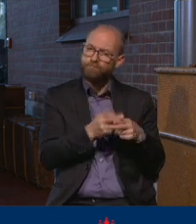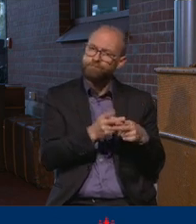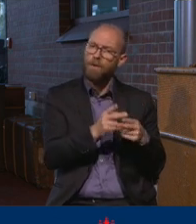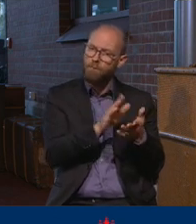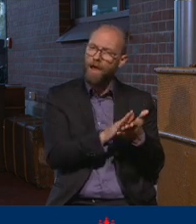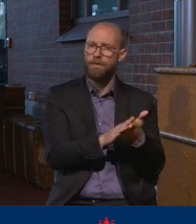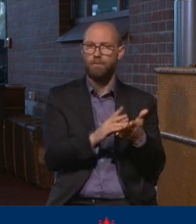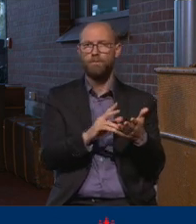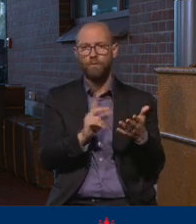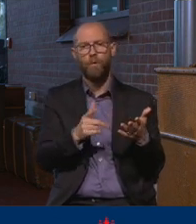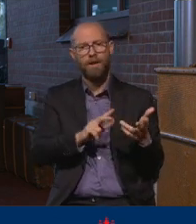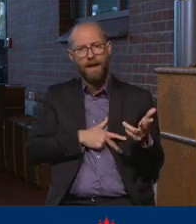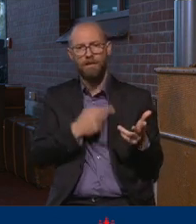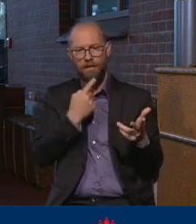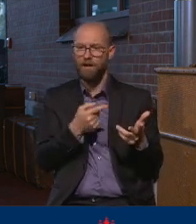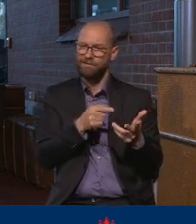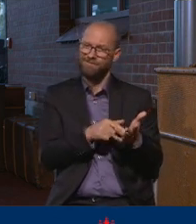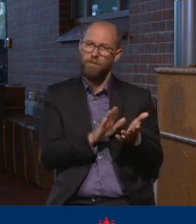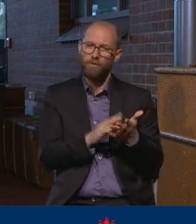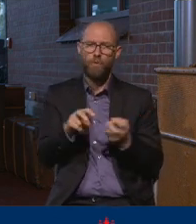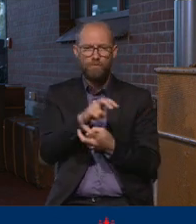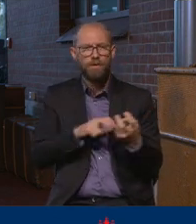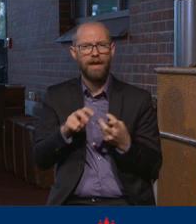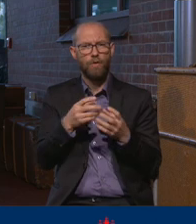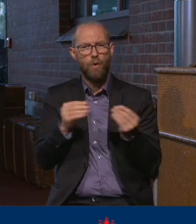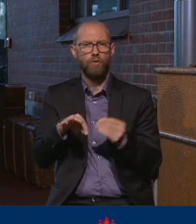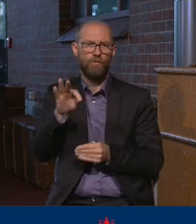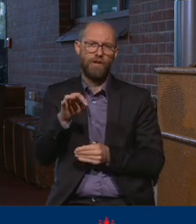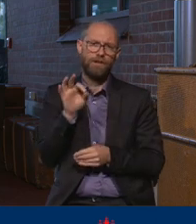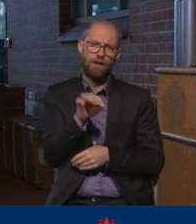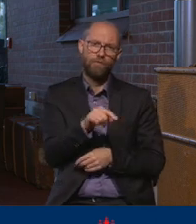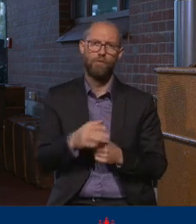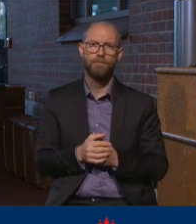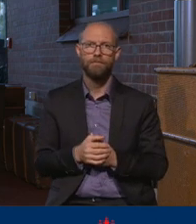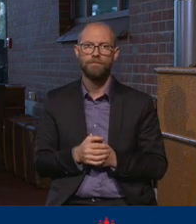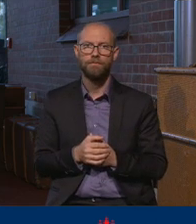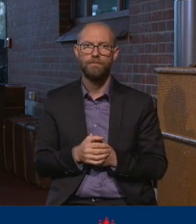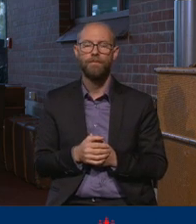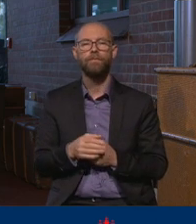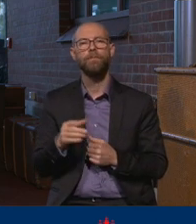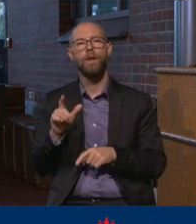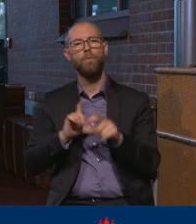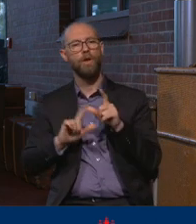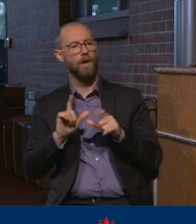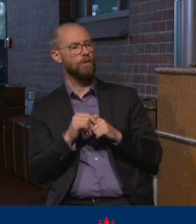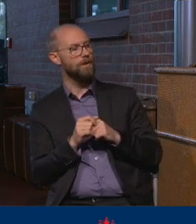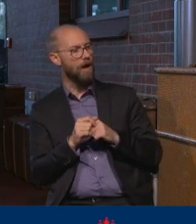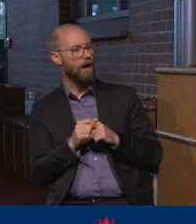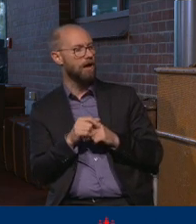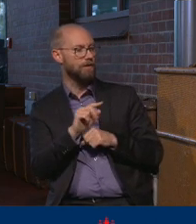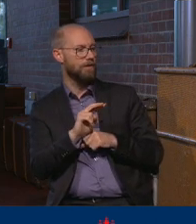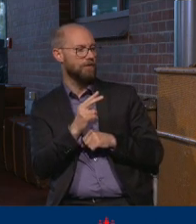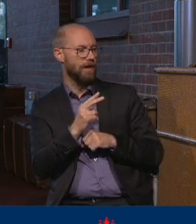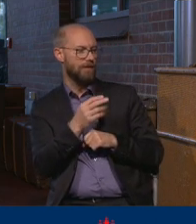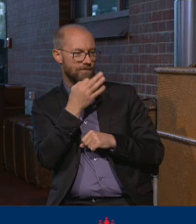zur ehrlichkeit auch dazu ok damit haben sie auch schon die zweite frage hier so ein bisschen mit behandele heute warum so zögerlich mit